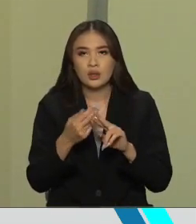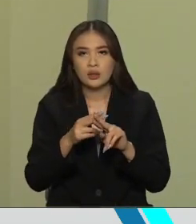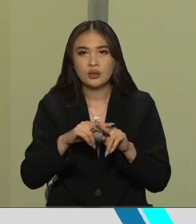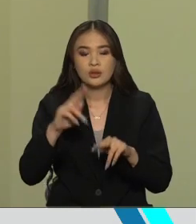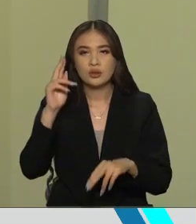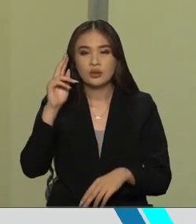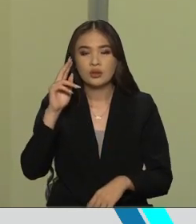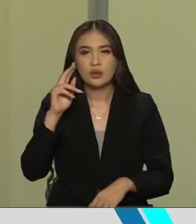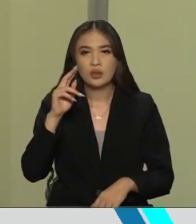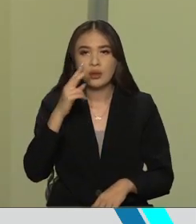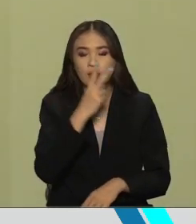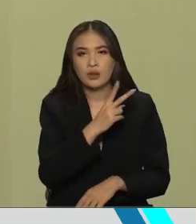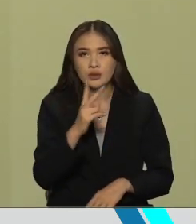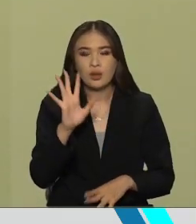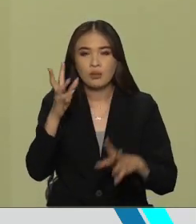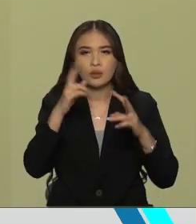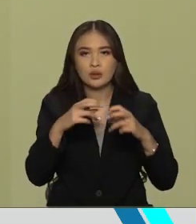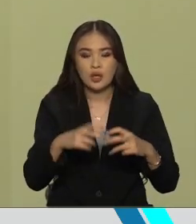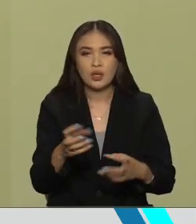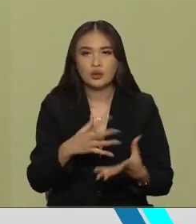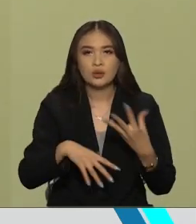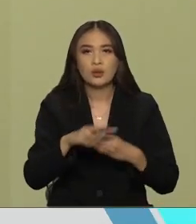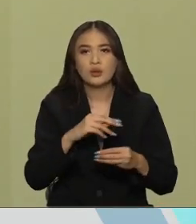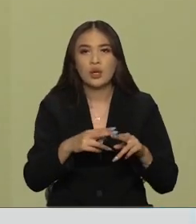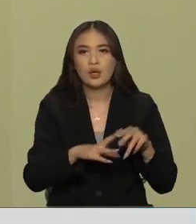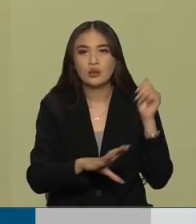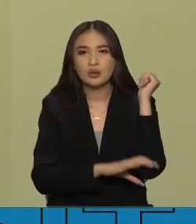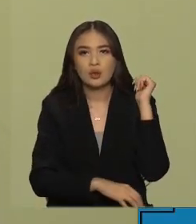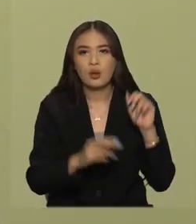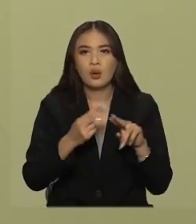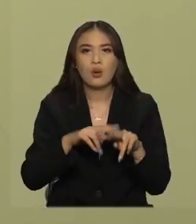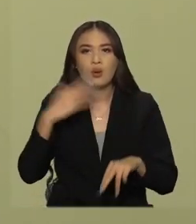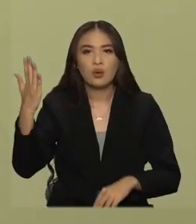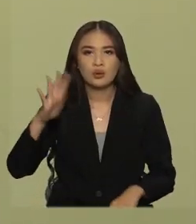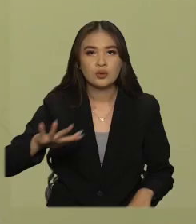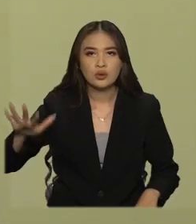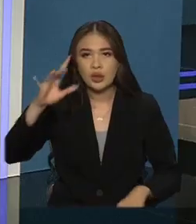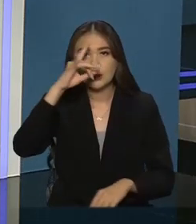121 станцияны қамтып өтеміз. Соңында жобаның оңтүстік Қазақстанмен аяқтаймыз.